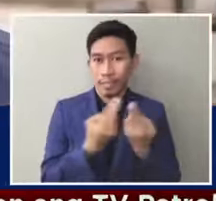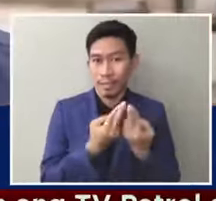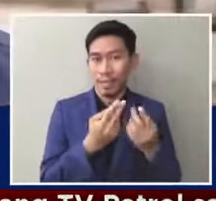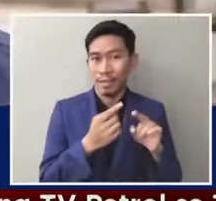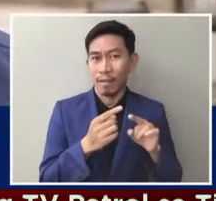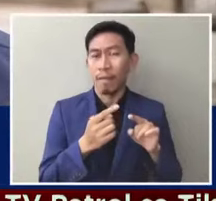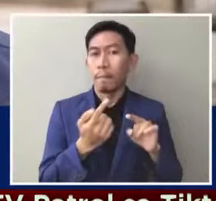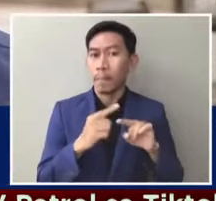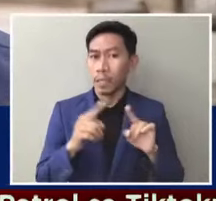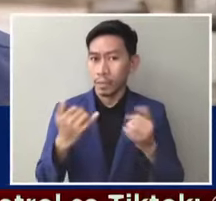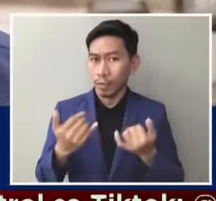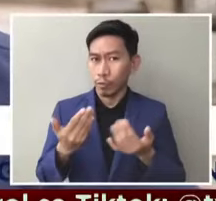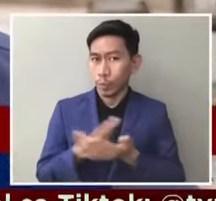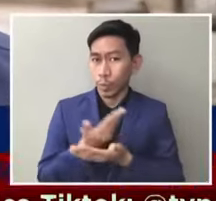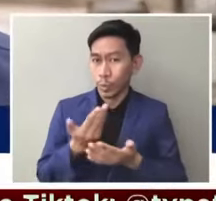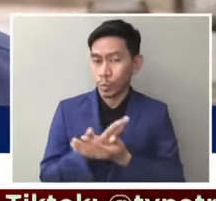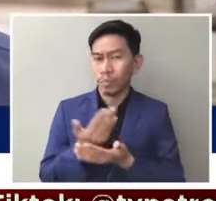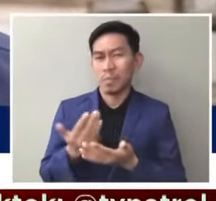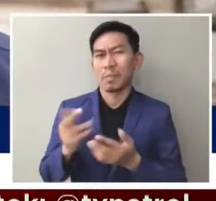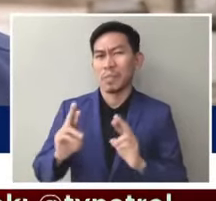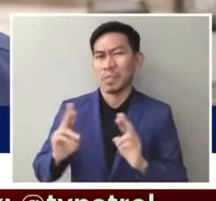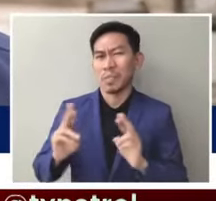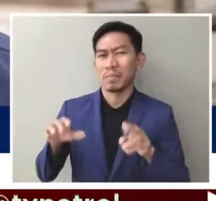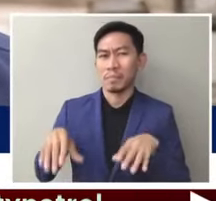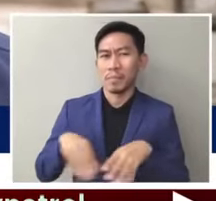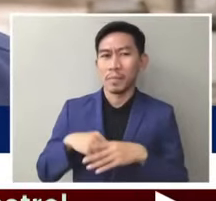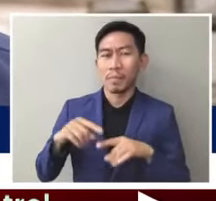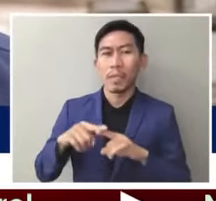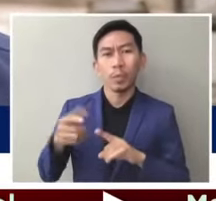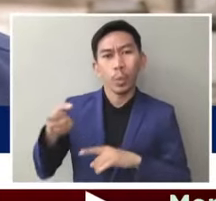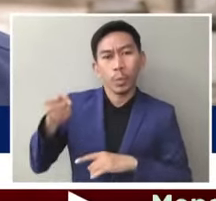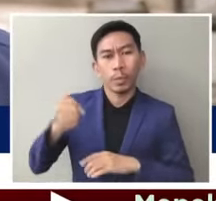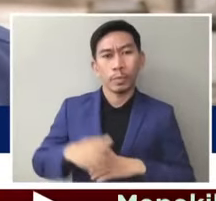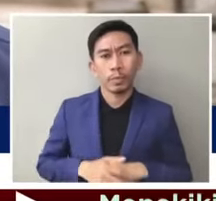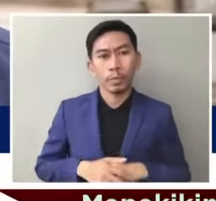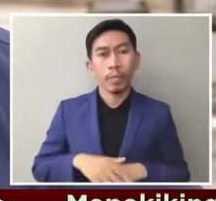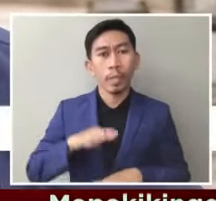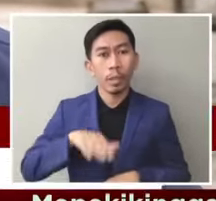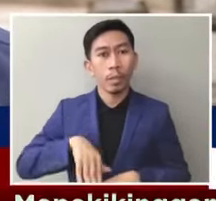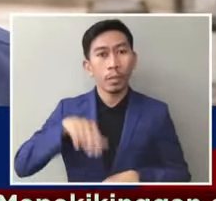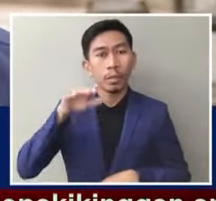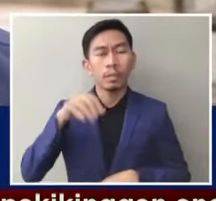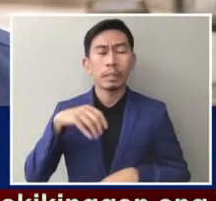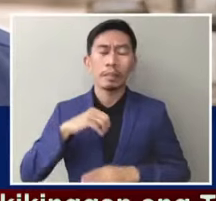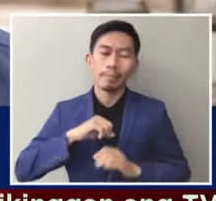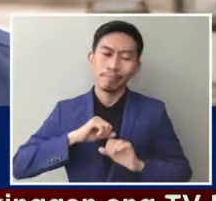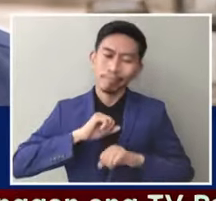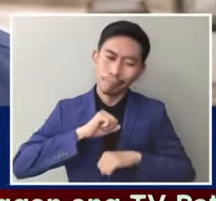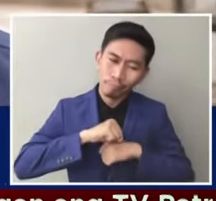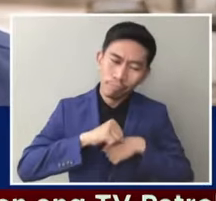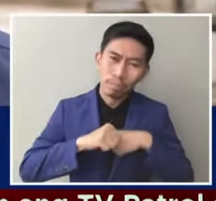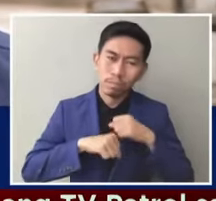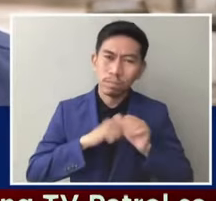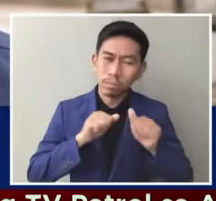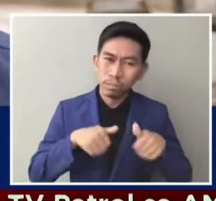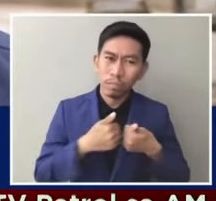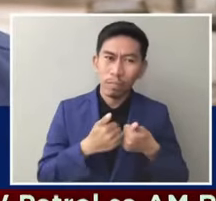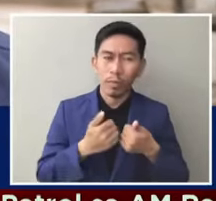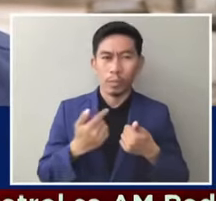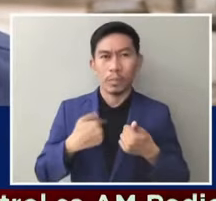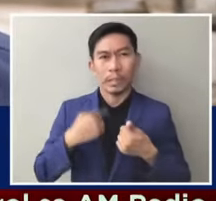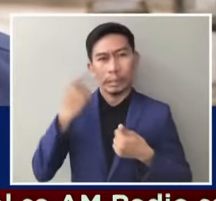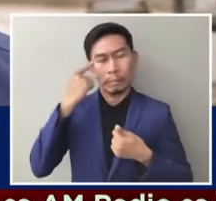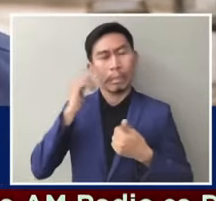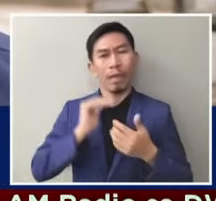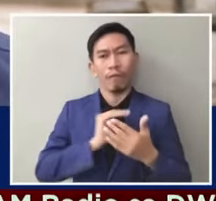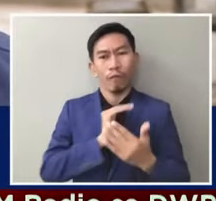muna. Dahil na rin sa mga hardships na pinagdaanan ko growing up, so siguro ayoko rin na maranasan yung